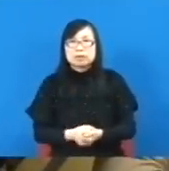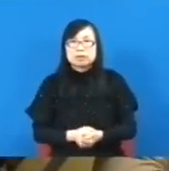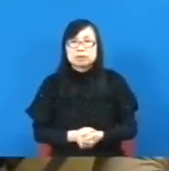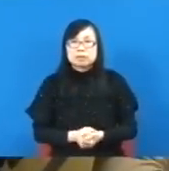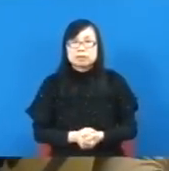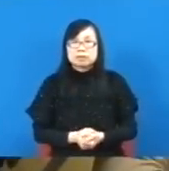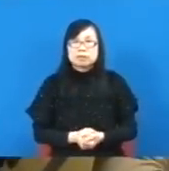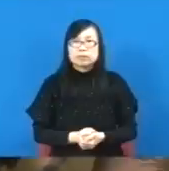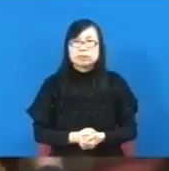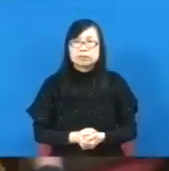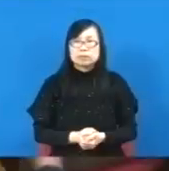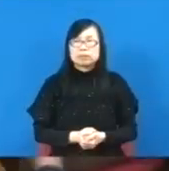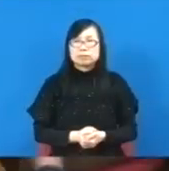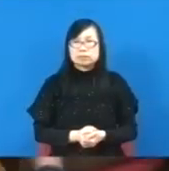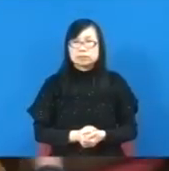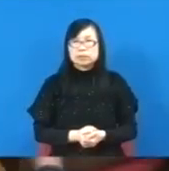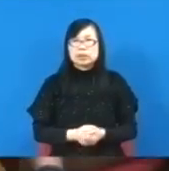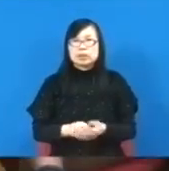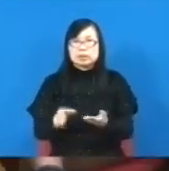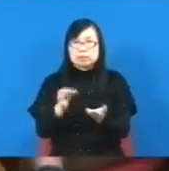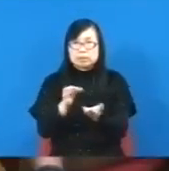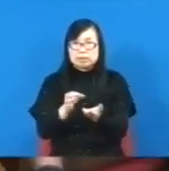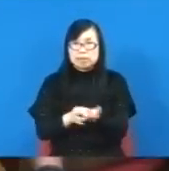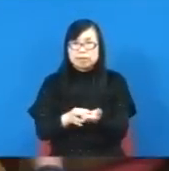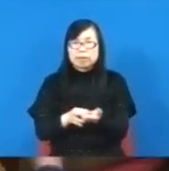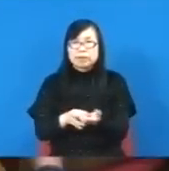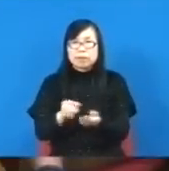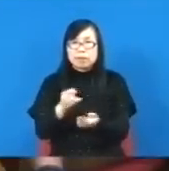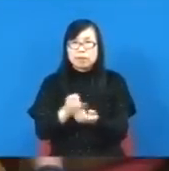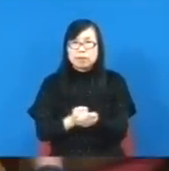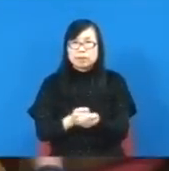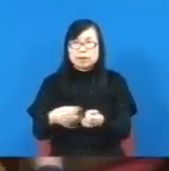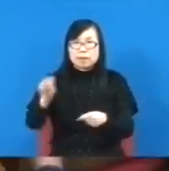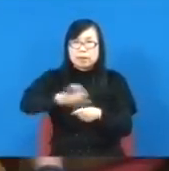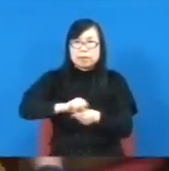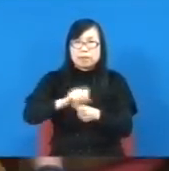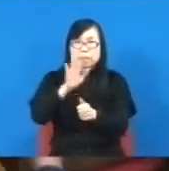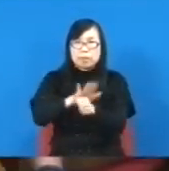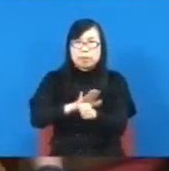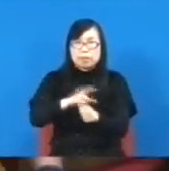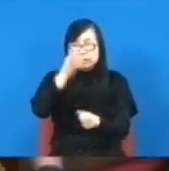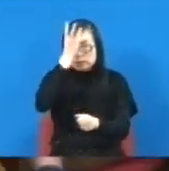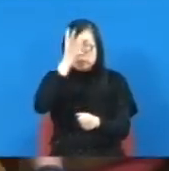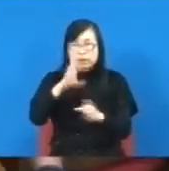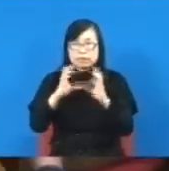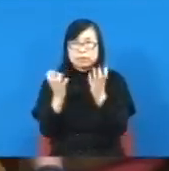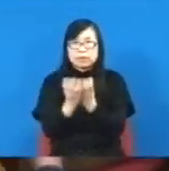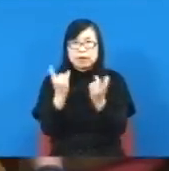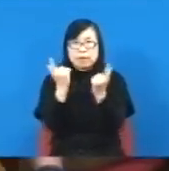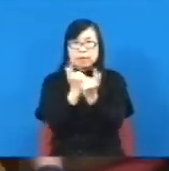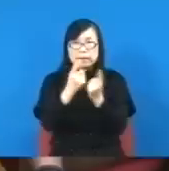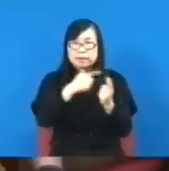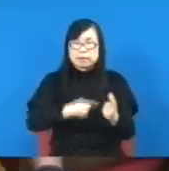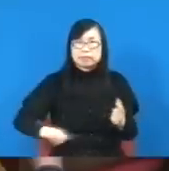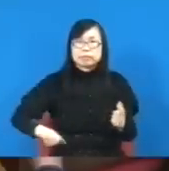團、地產金融財團加保皇黨加北京嘅共產黨，喂，個個都有嘢俾佢